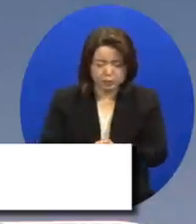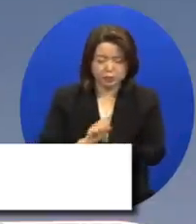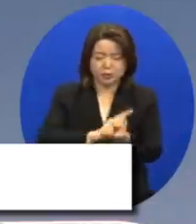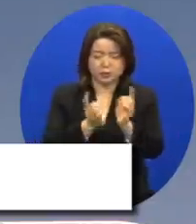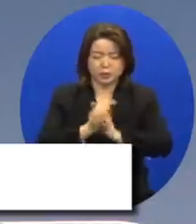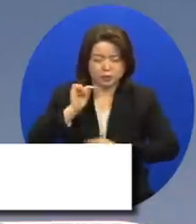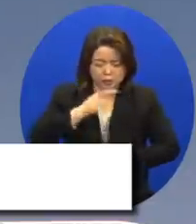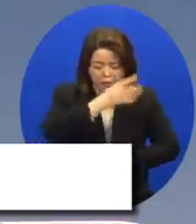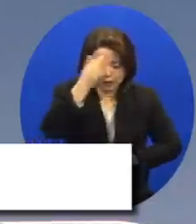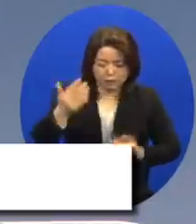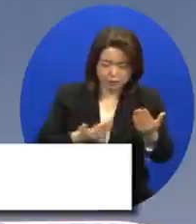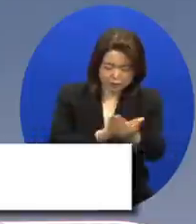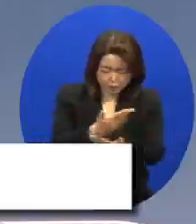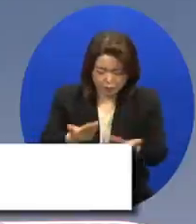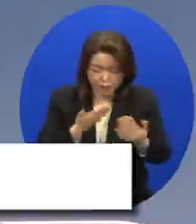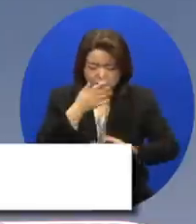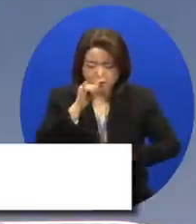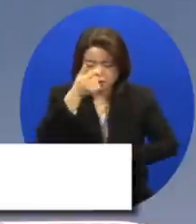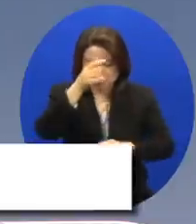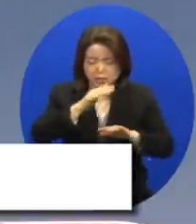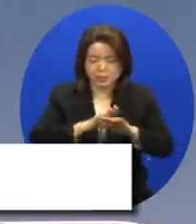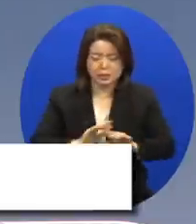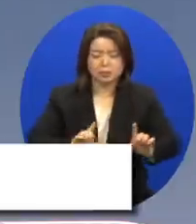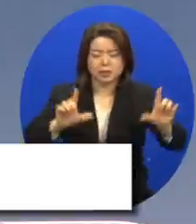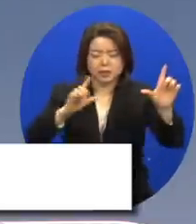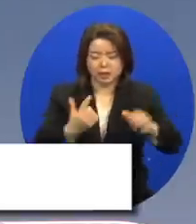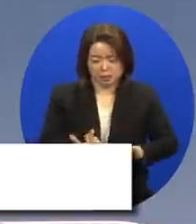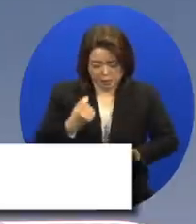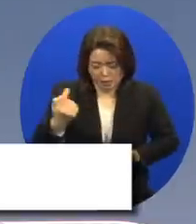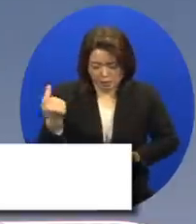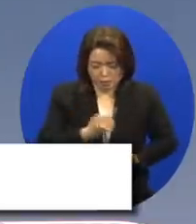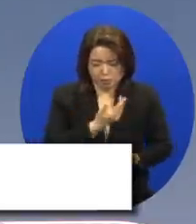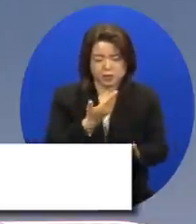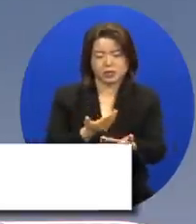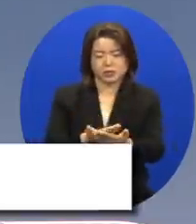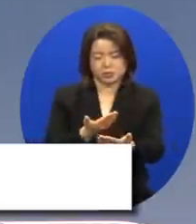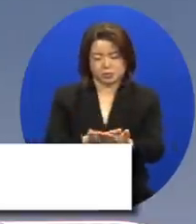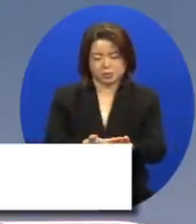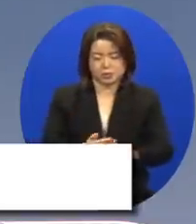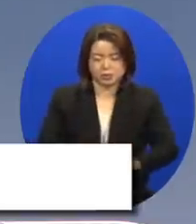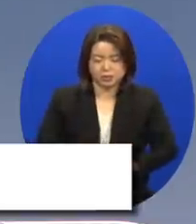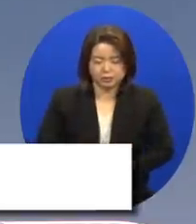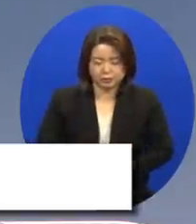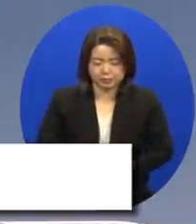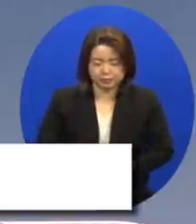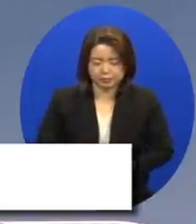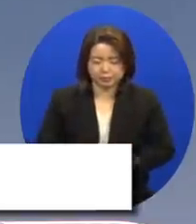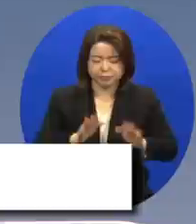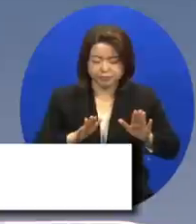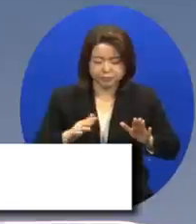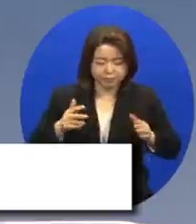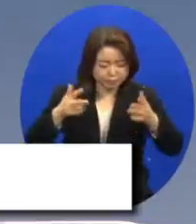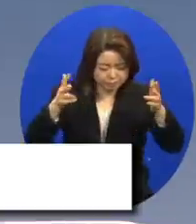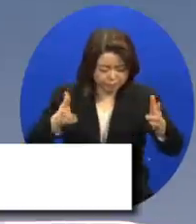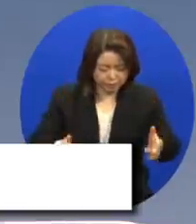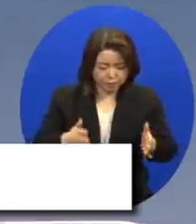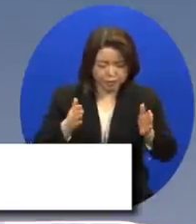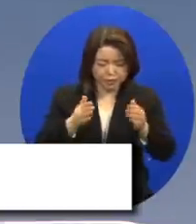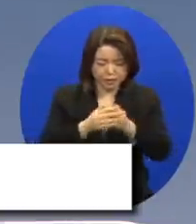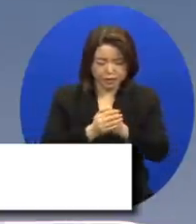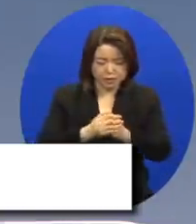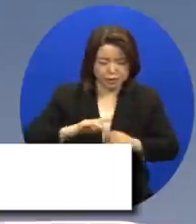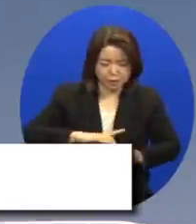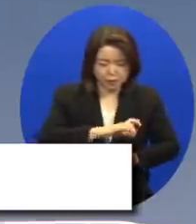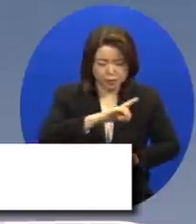교제할 수 있는 그런 예배 날이 속히 오게 해 주옵소서 이번 주간에 그러나